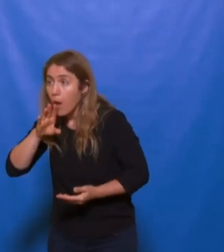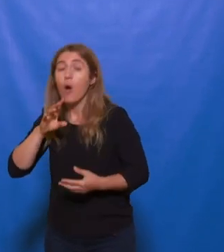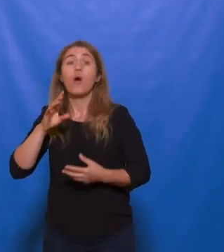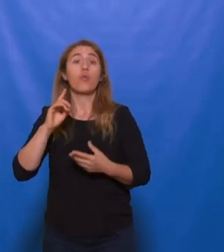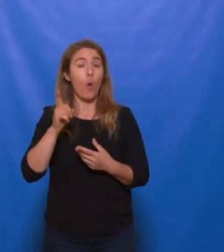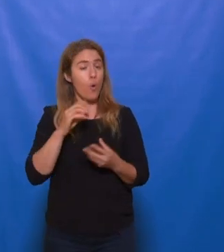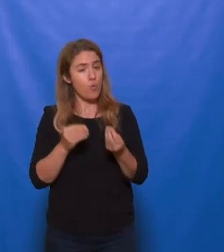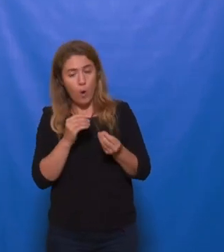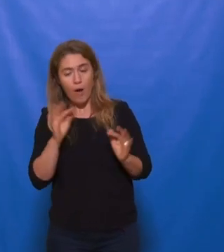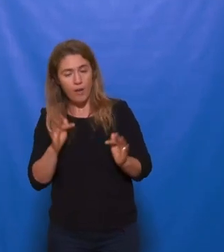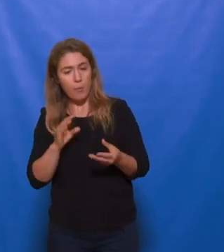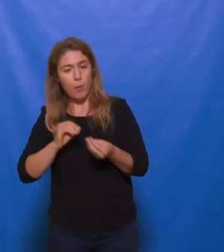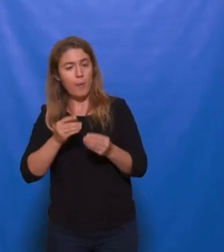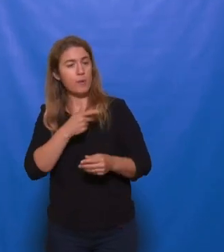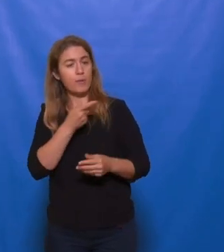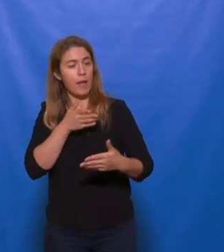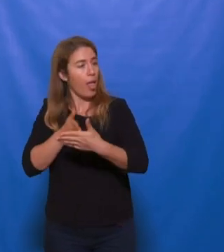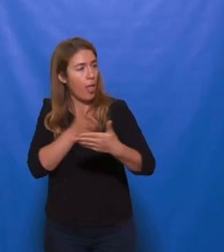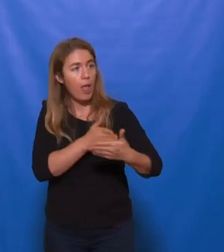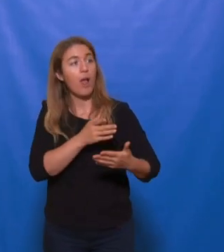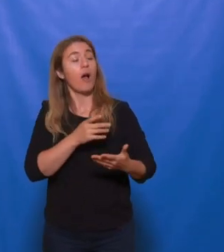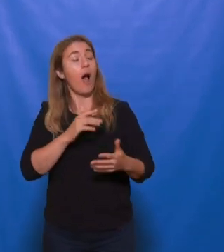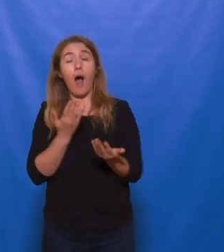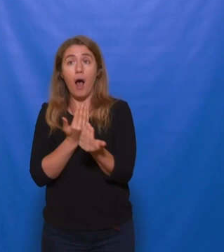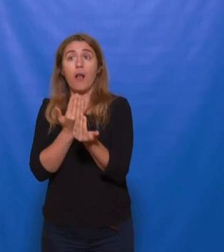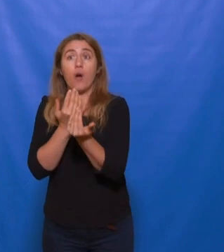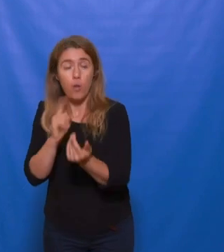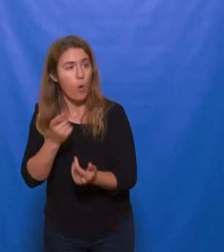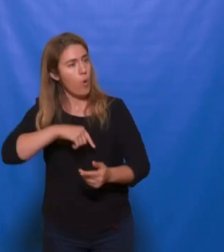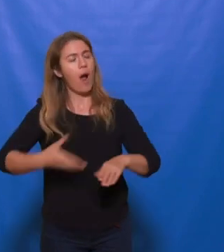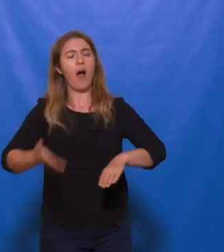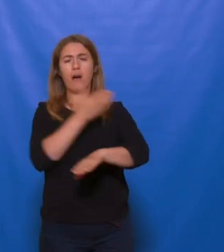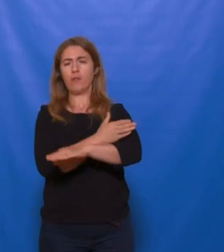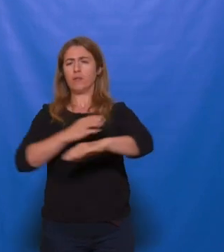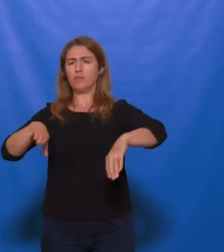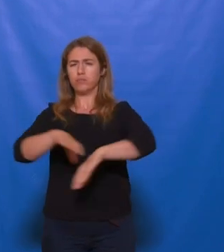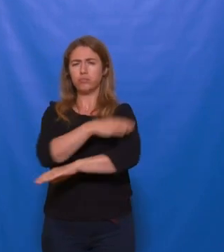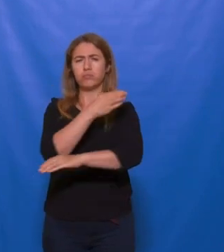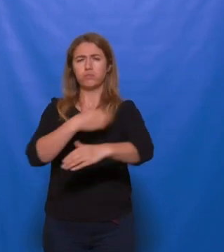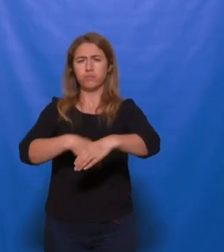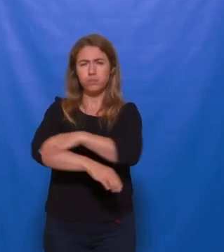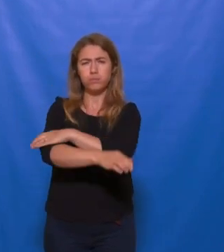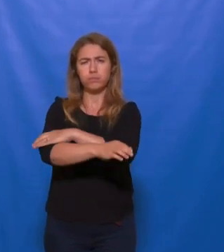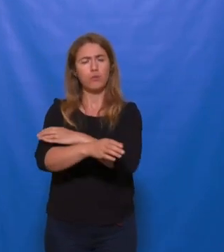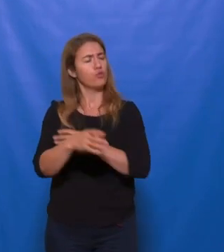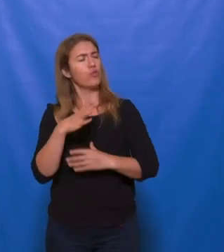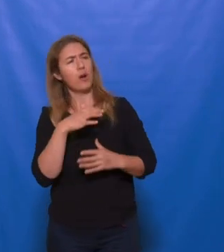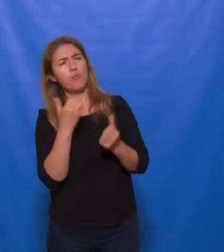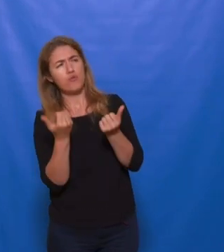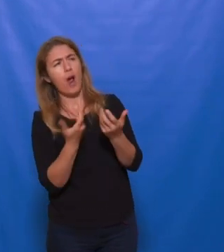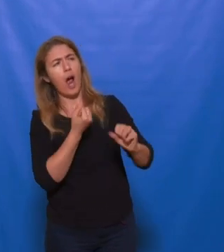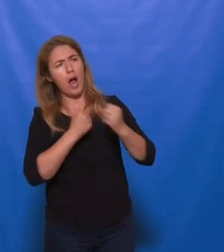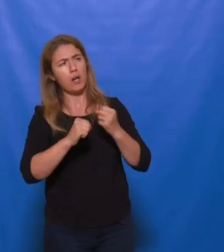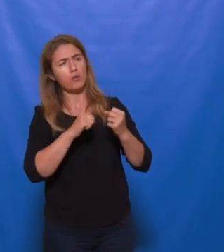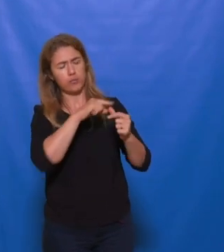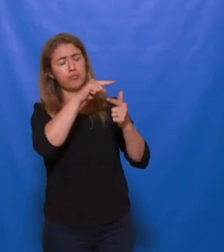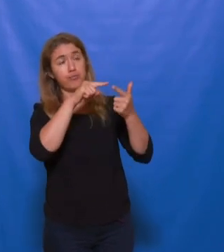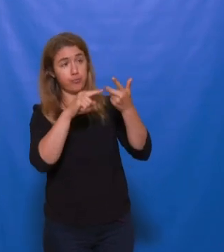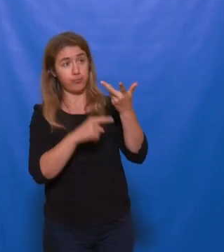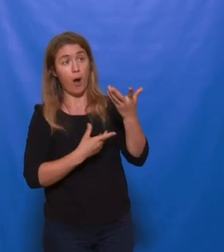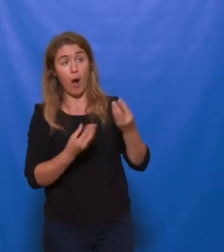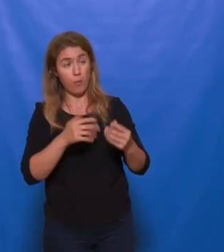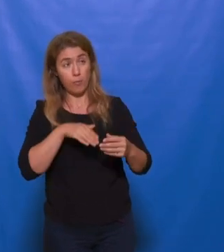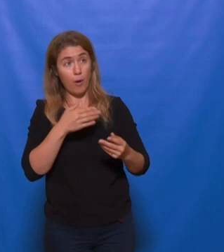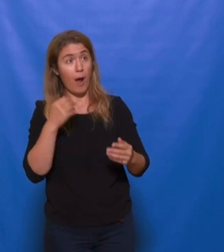pour agir. On a pris le sujet à bras-le-corps et les actions se multiplient. Elles s'accélèrent. Elles s'accélèrent encore plus